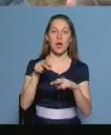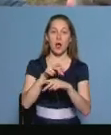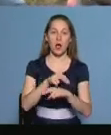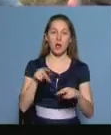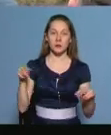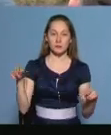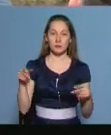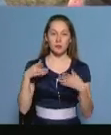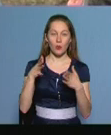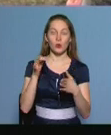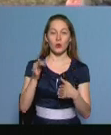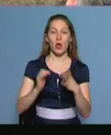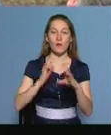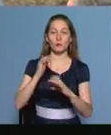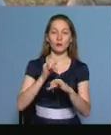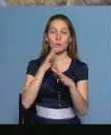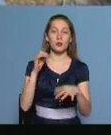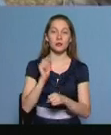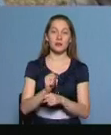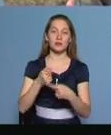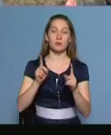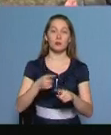трассы. И автобусы не могут остановиться, потому что это